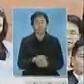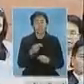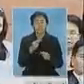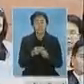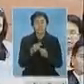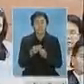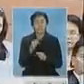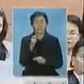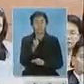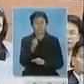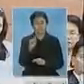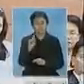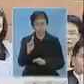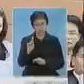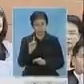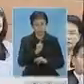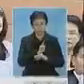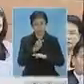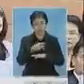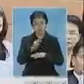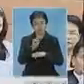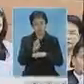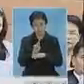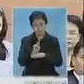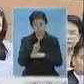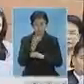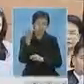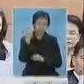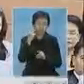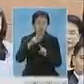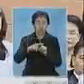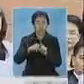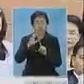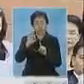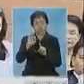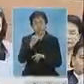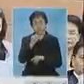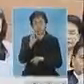มงคลนาวินเป็นประธานตั้งเมื่อ 13กันยายน